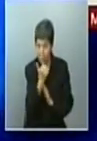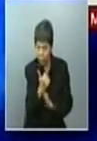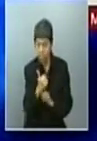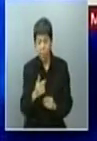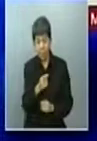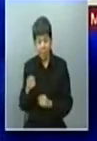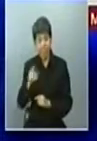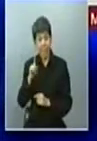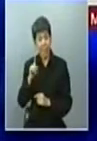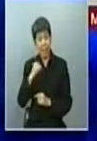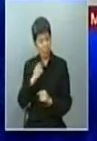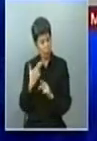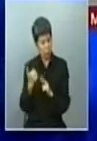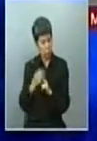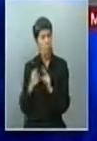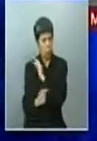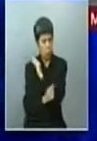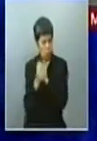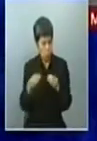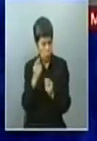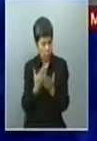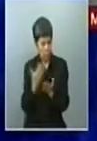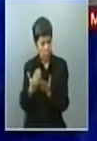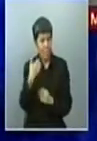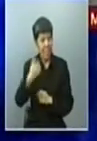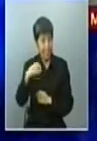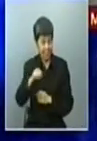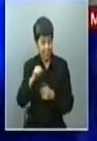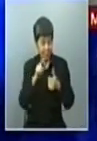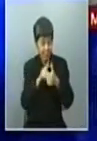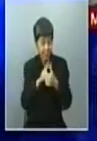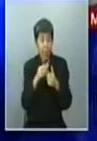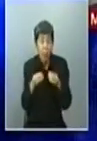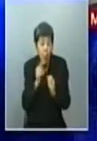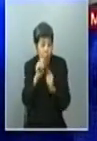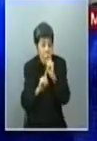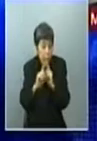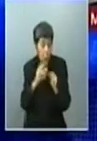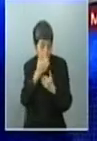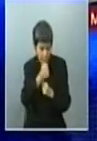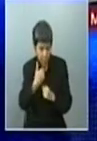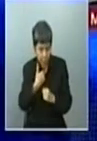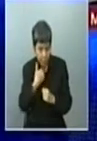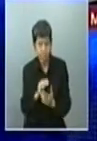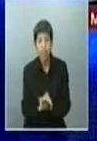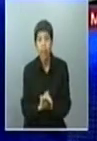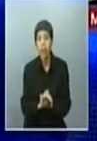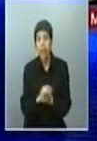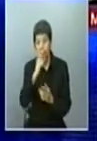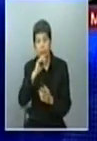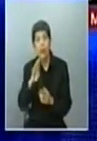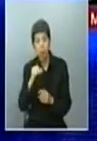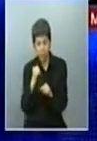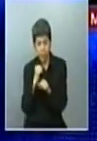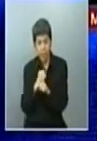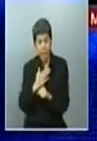ที่ DBS เลือกเป็นท็อปพิกในตลาดสิงคโปร์เนี่ยมี10ตัวด้วยกันนะครับ1ในนั้นนะครับน่าสนใจก็คือ Thai Beverage นะครับเพราะว่า